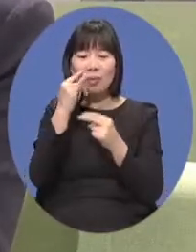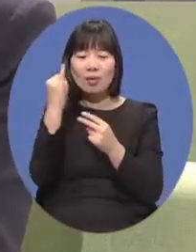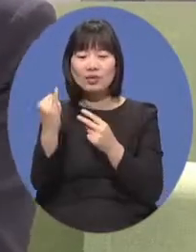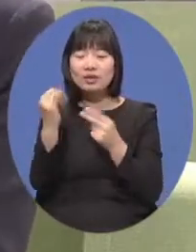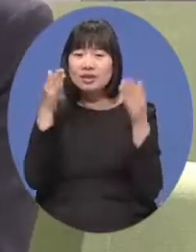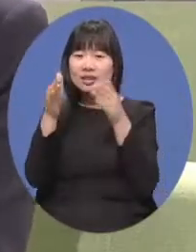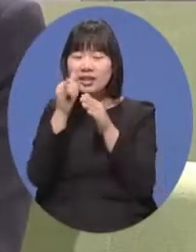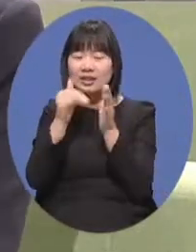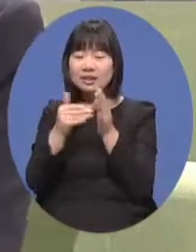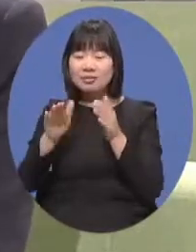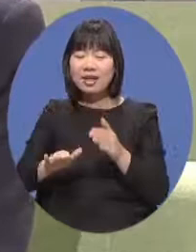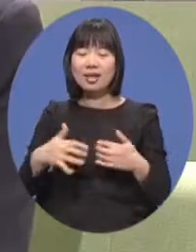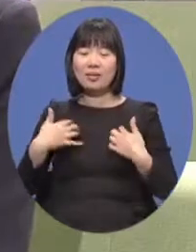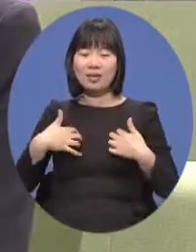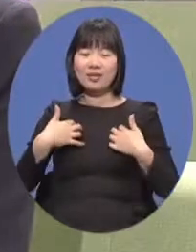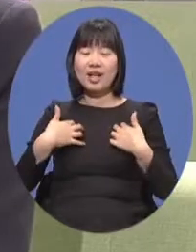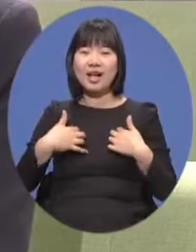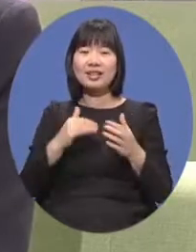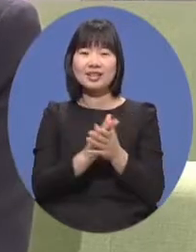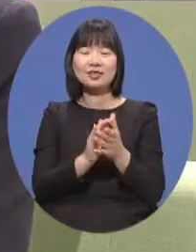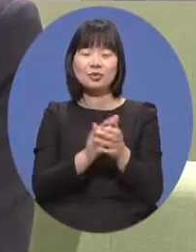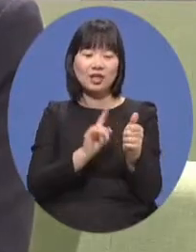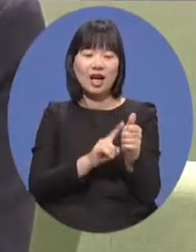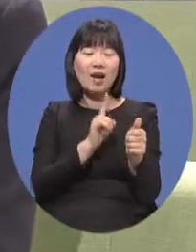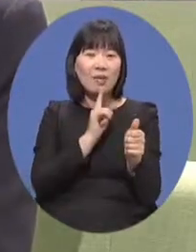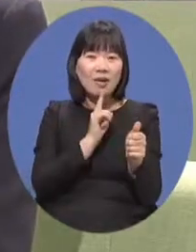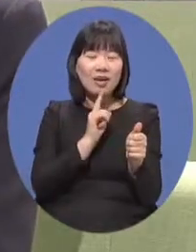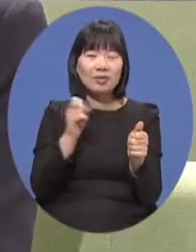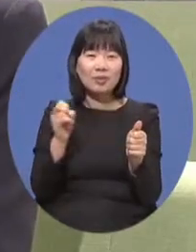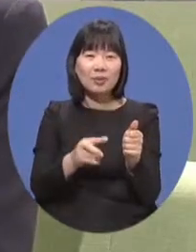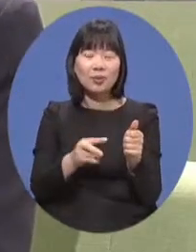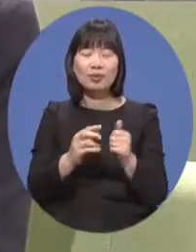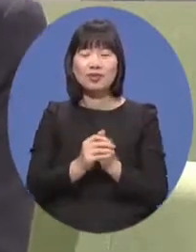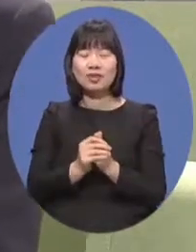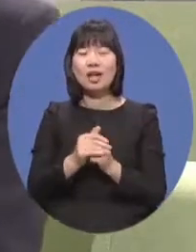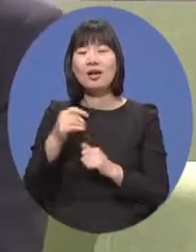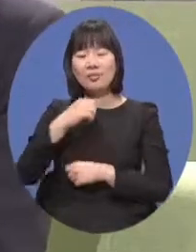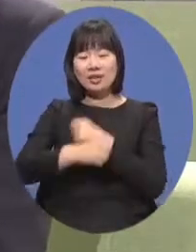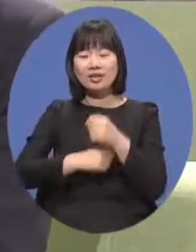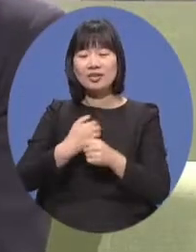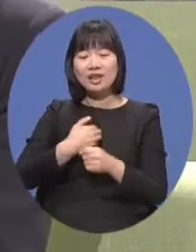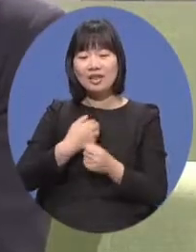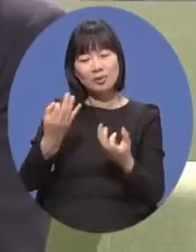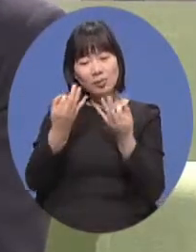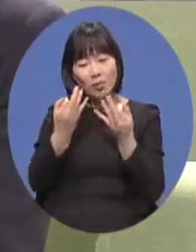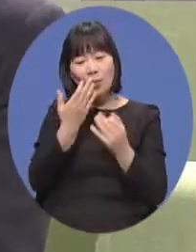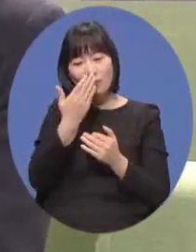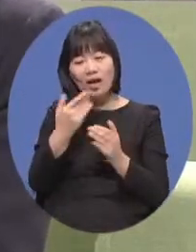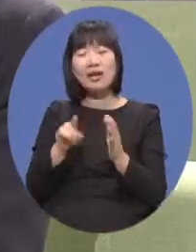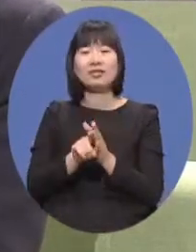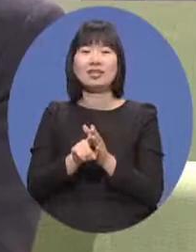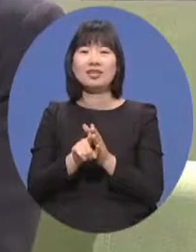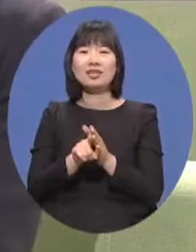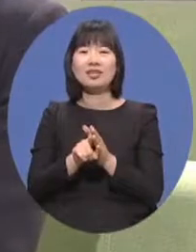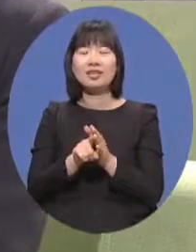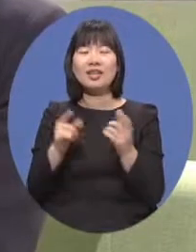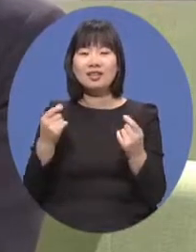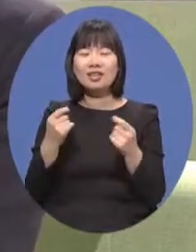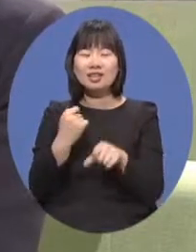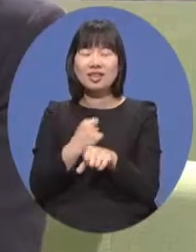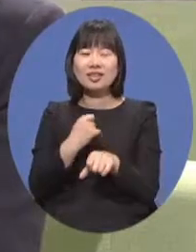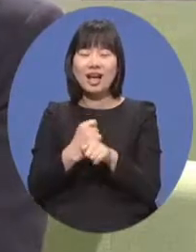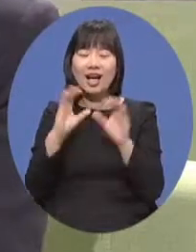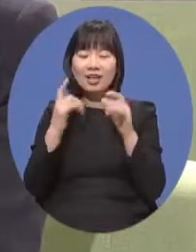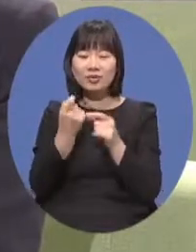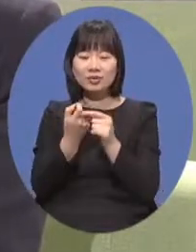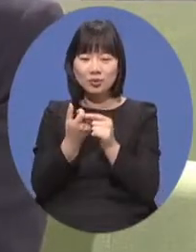가 있지만 어머 반갑다고 말은 이 친구랑 하는 거죠. 그리고 그 아이는 그냥 마음껏 나를 볼수 있게끔. 네, 그렇게 해서